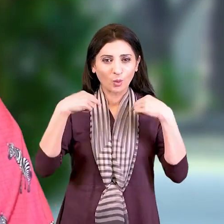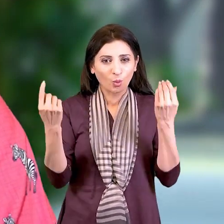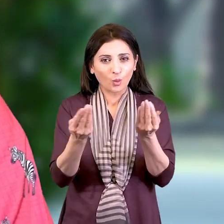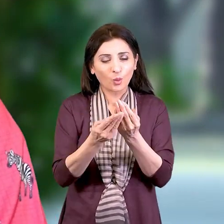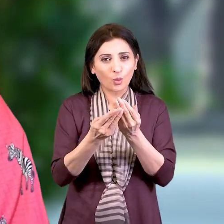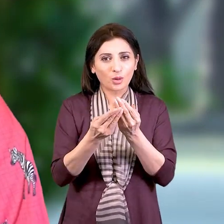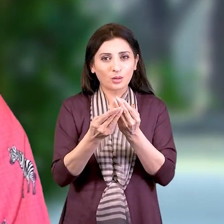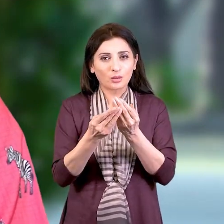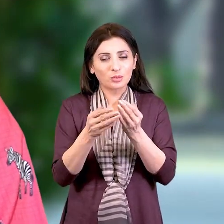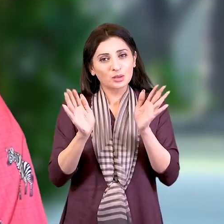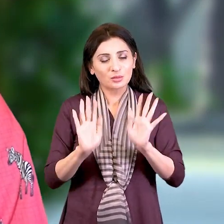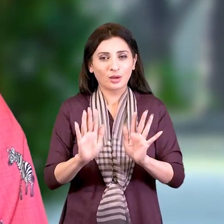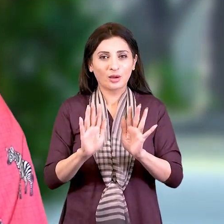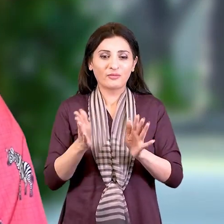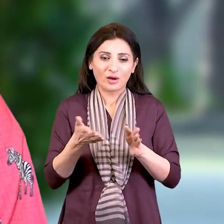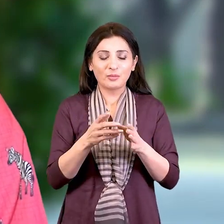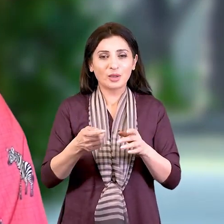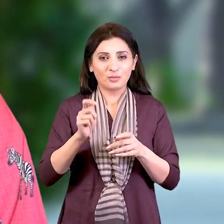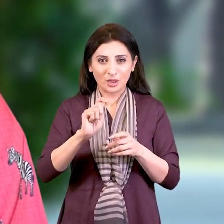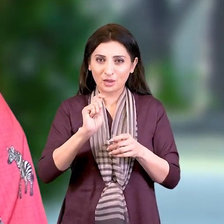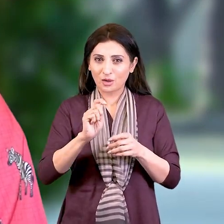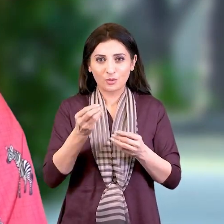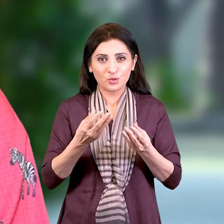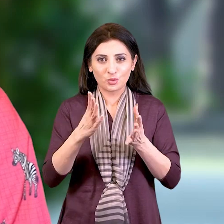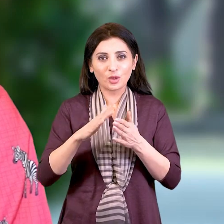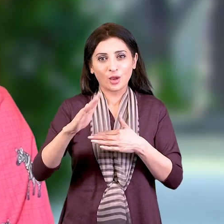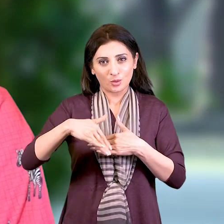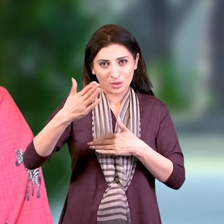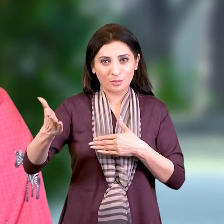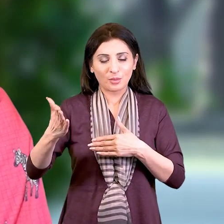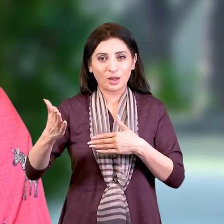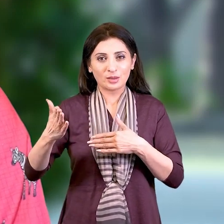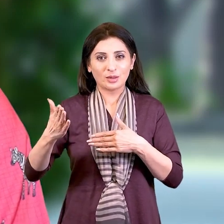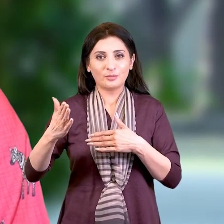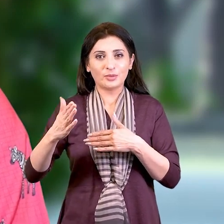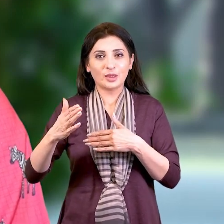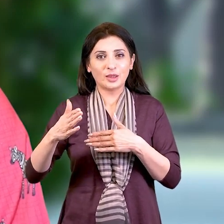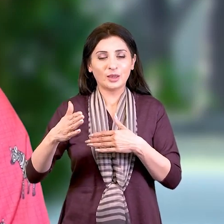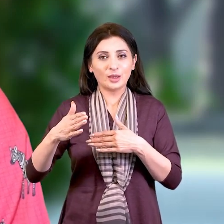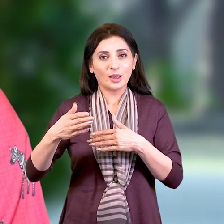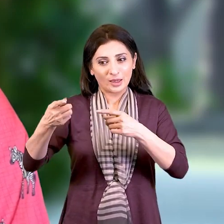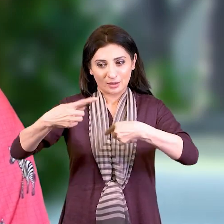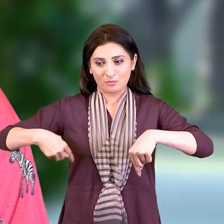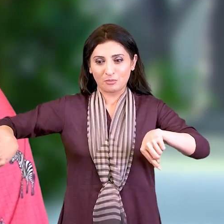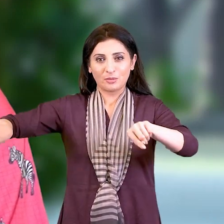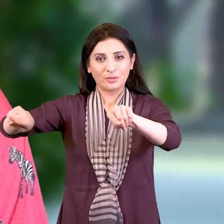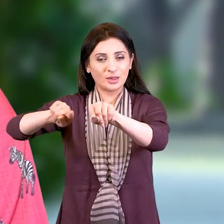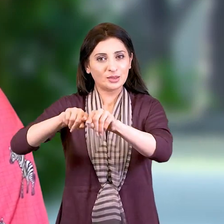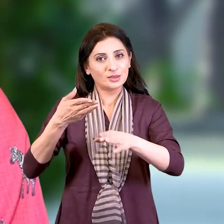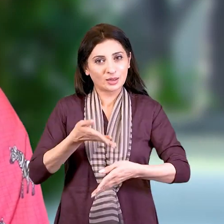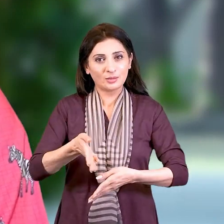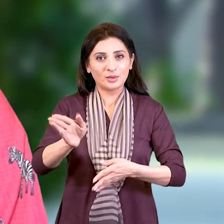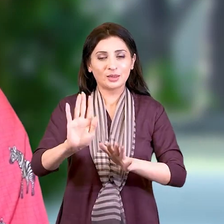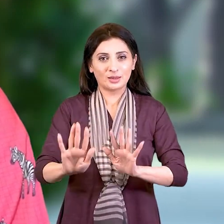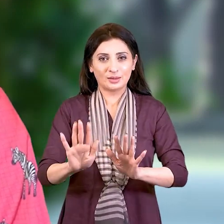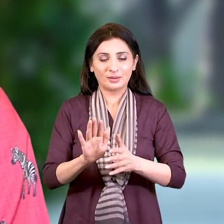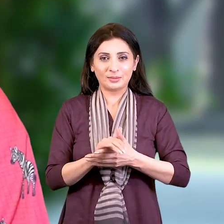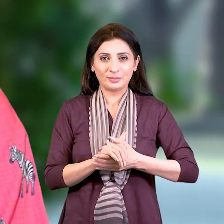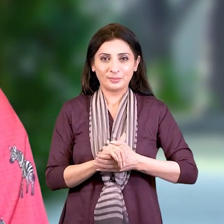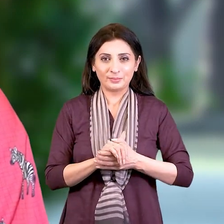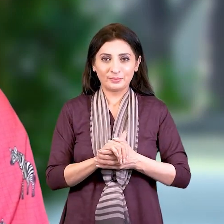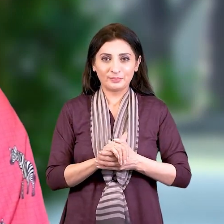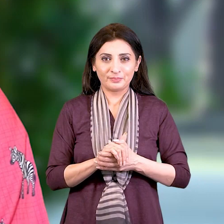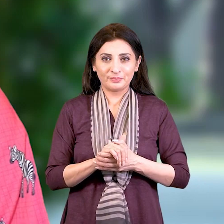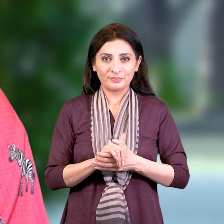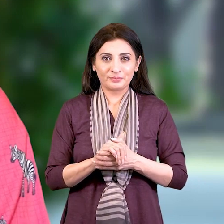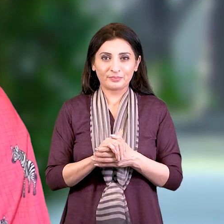उसके बाद वी मूव्ड आउट फ्रॉम आवर हाउस, वी मूव टू अ लोकेशन. And then we had initially to